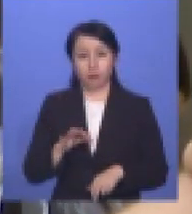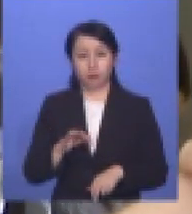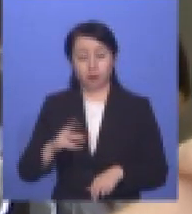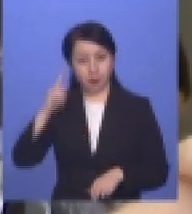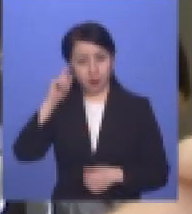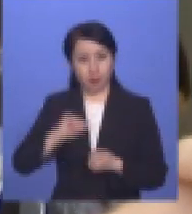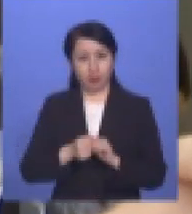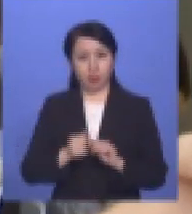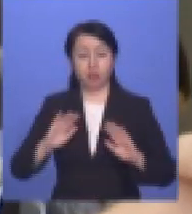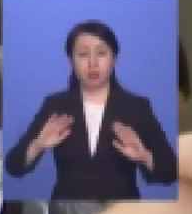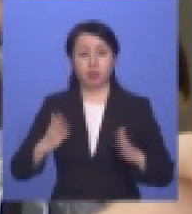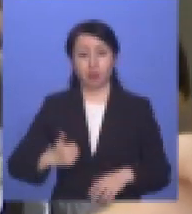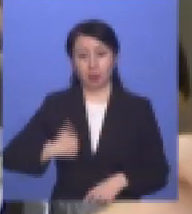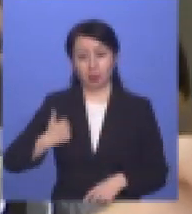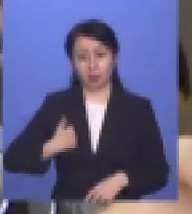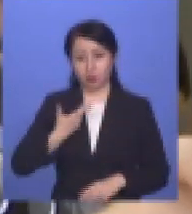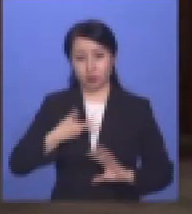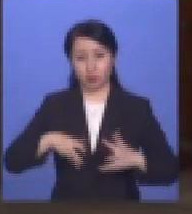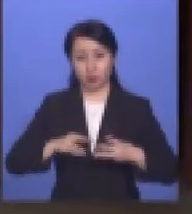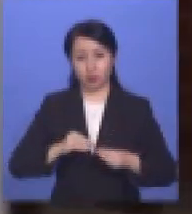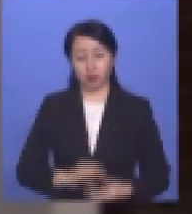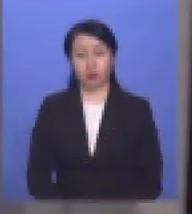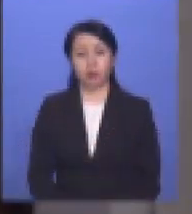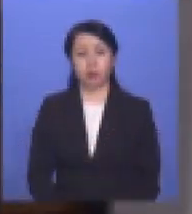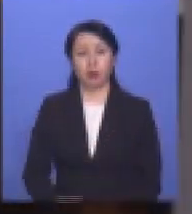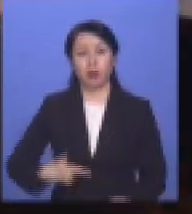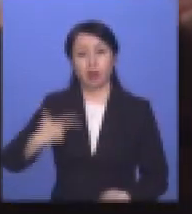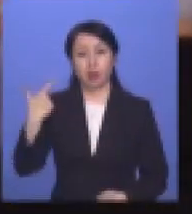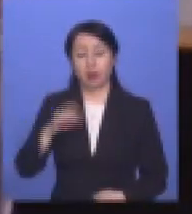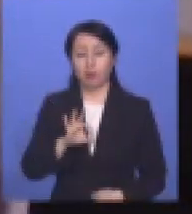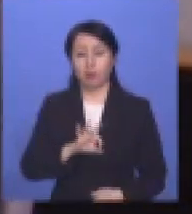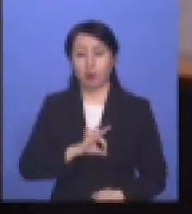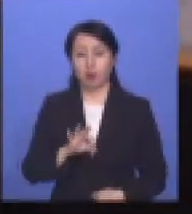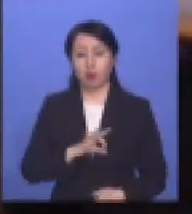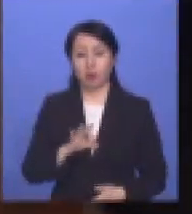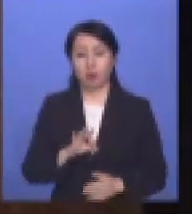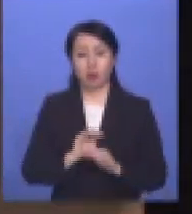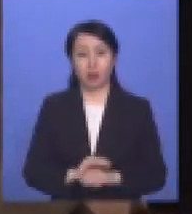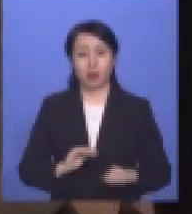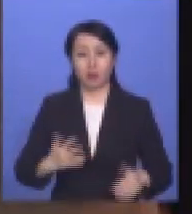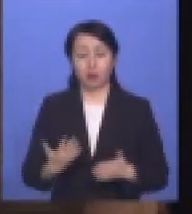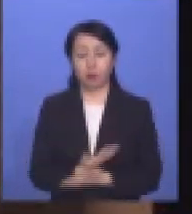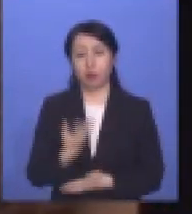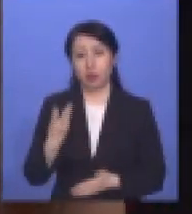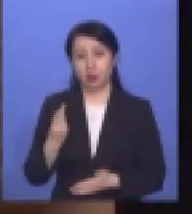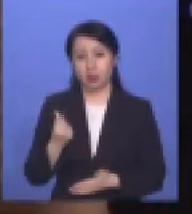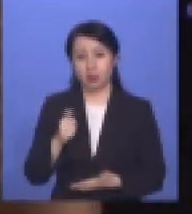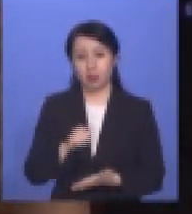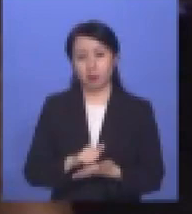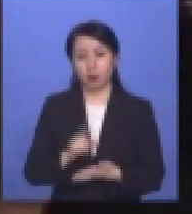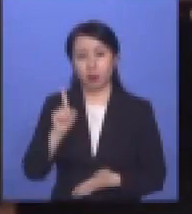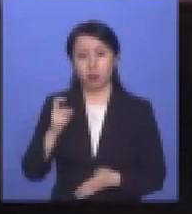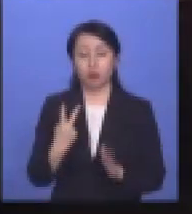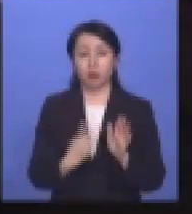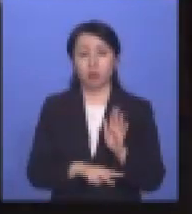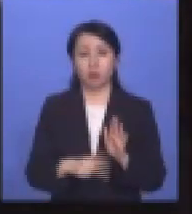запоминающее событие, и я горжусь своими результатами, безусловно. Помимо грамот и медалей соответствующих степеней, ребята получили денежные сертификаты на